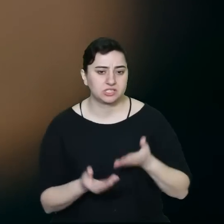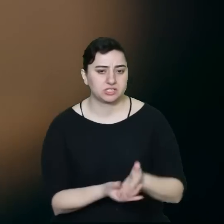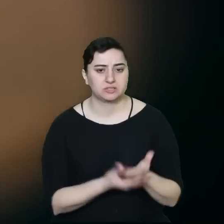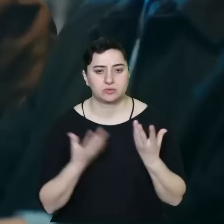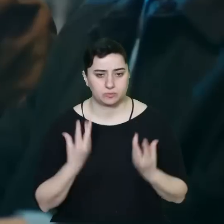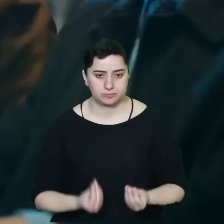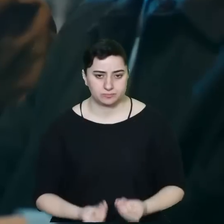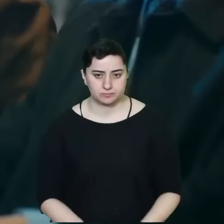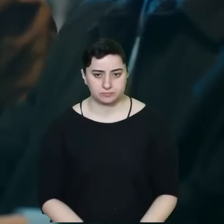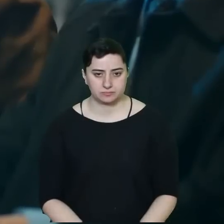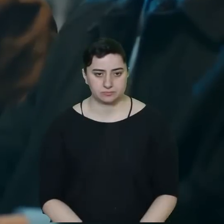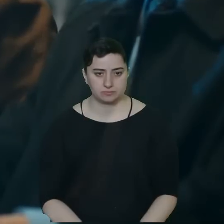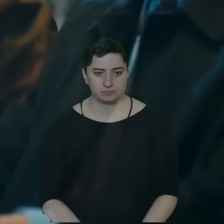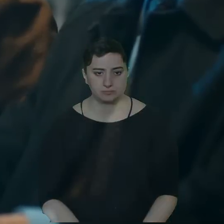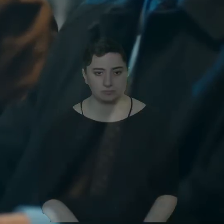dalmıştı.